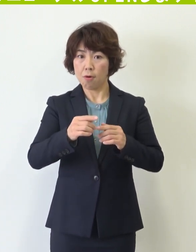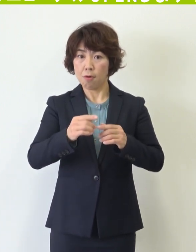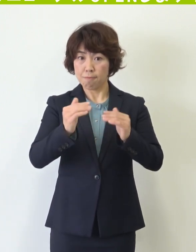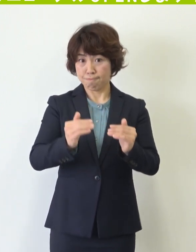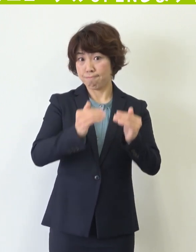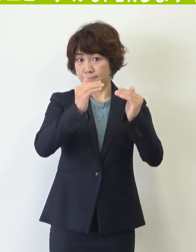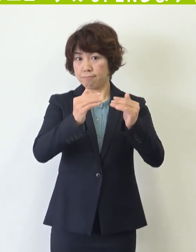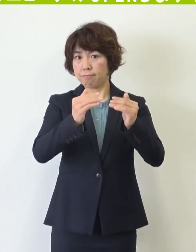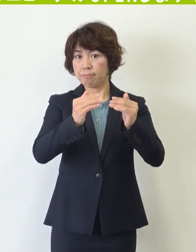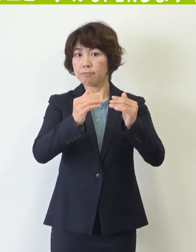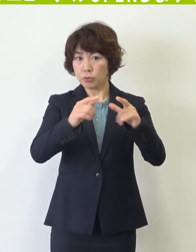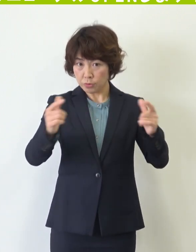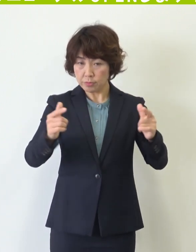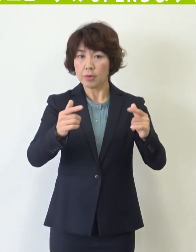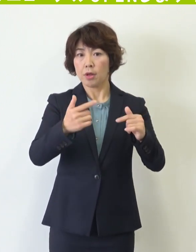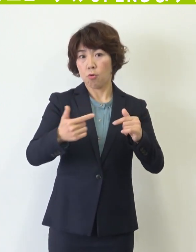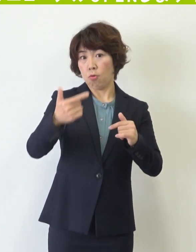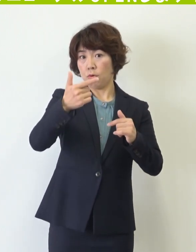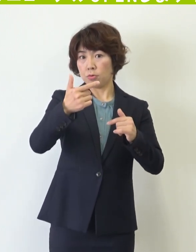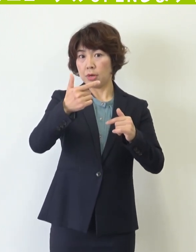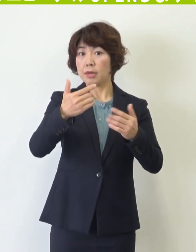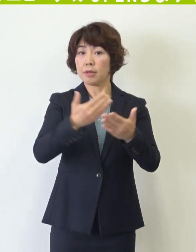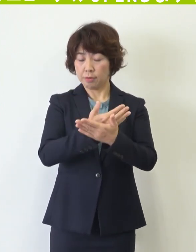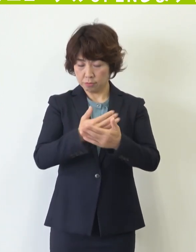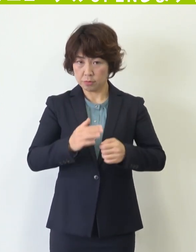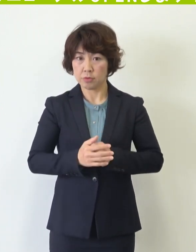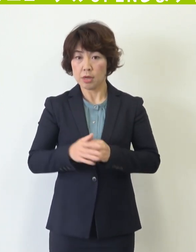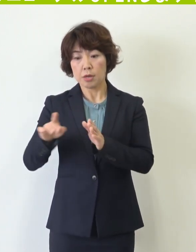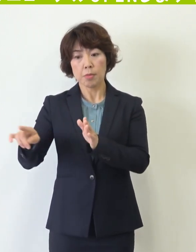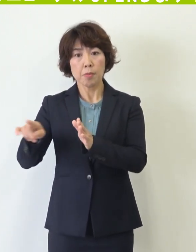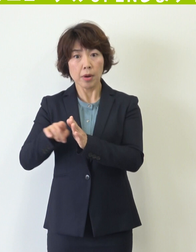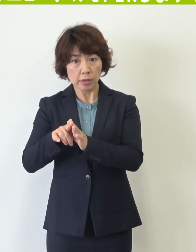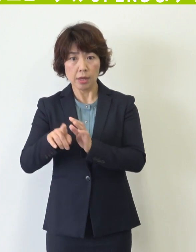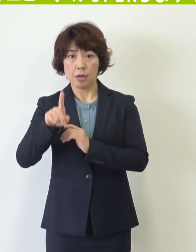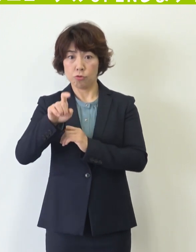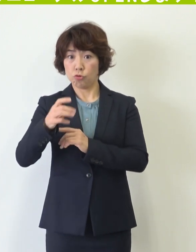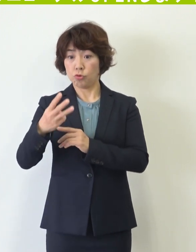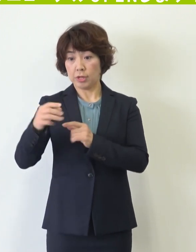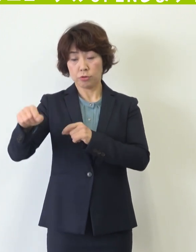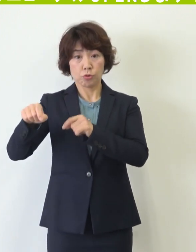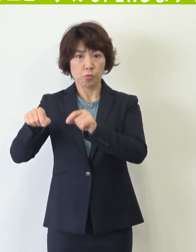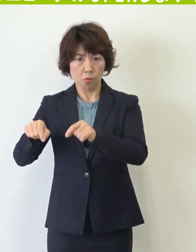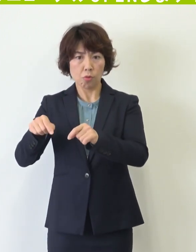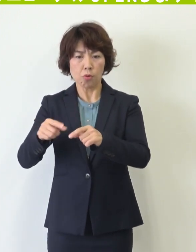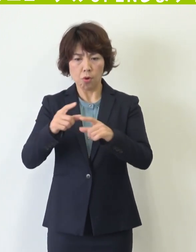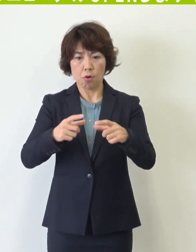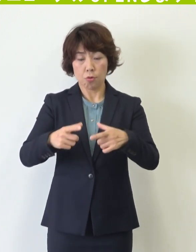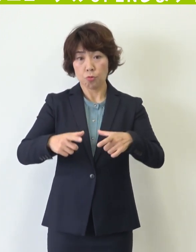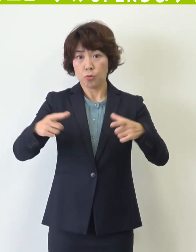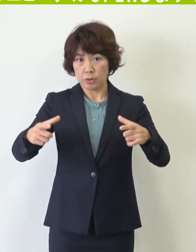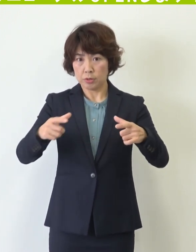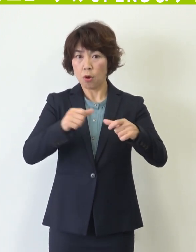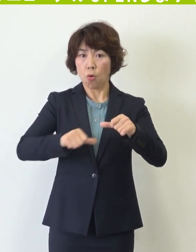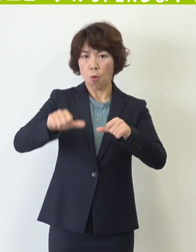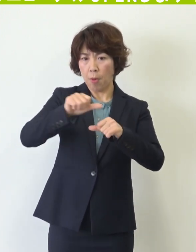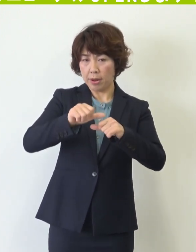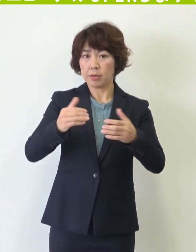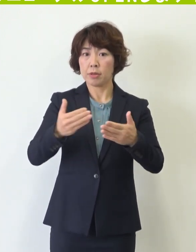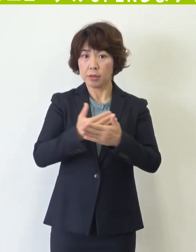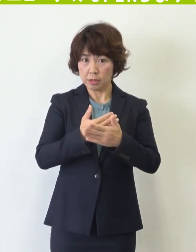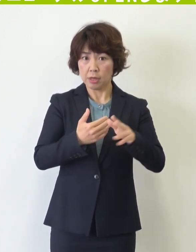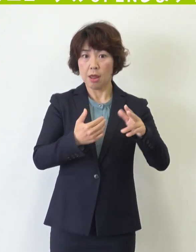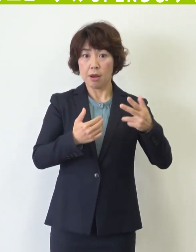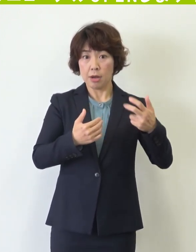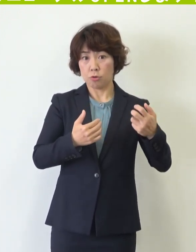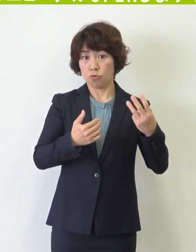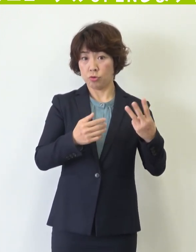までが移転前が13坪でございましたが今後73坪まであの約5倍にまあ